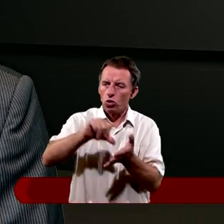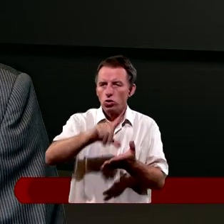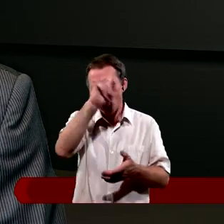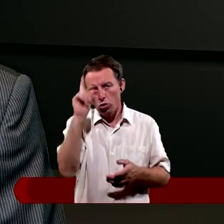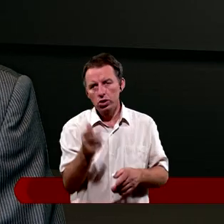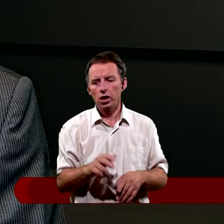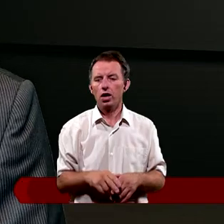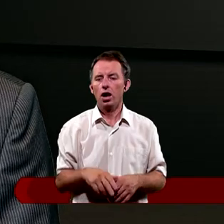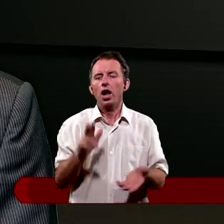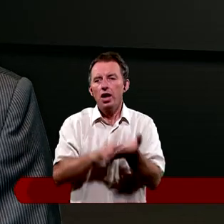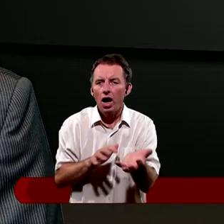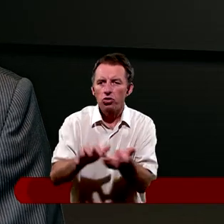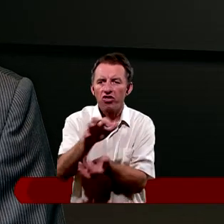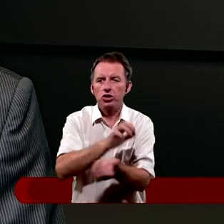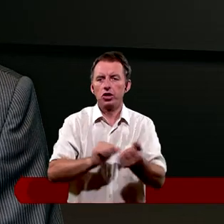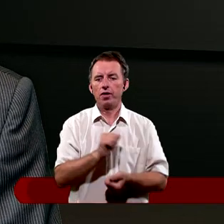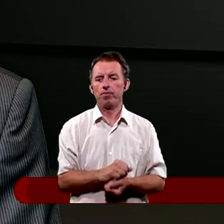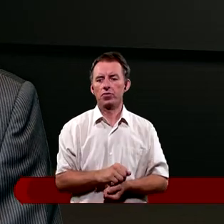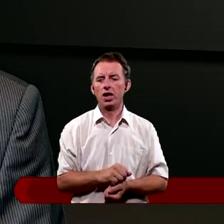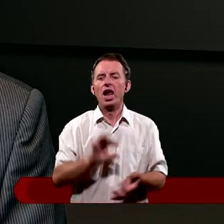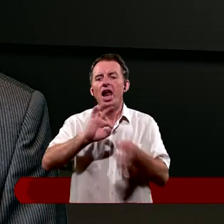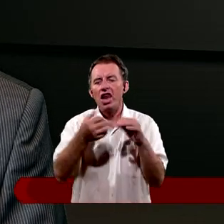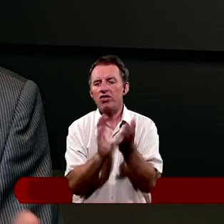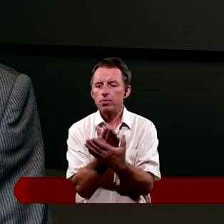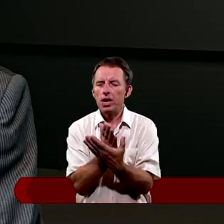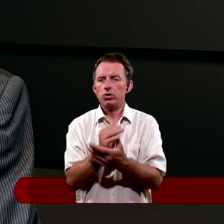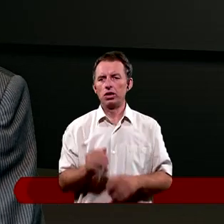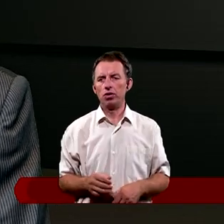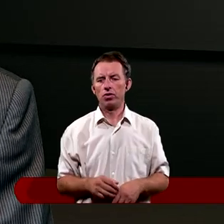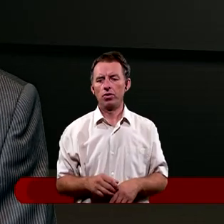ludzi na świecie, nawet między